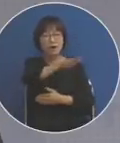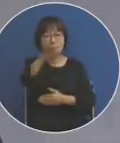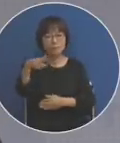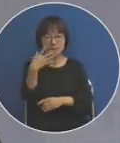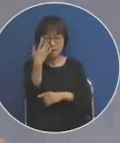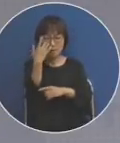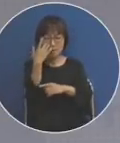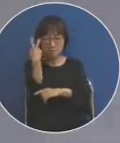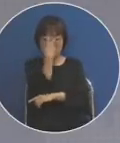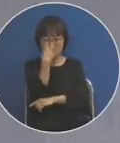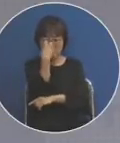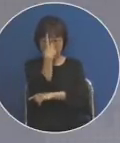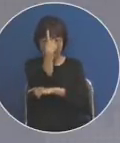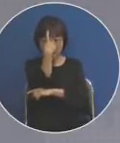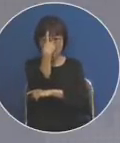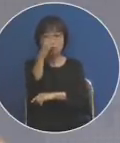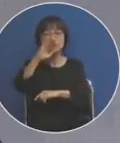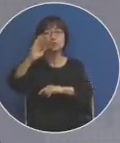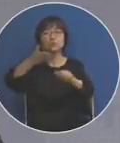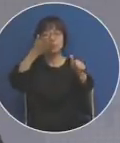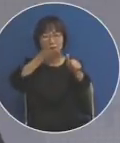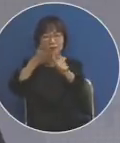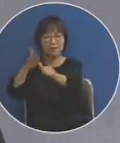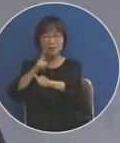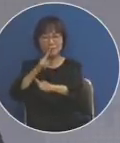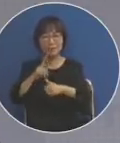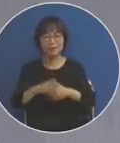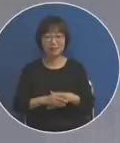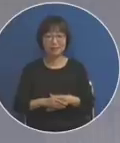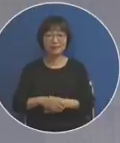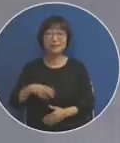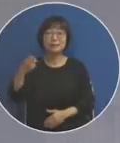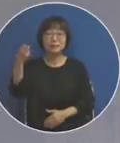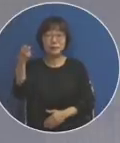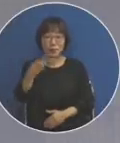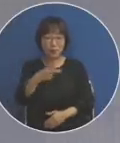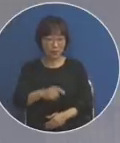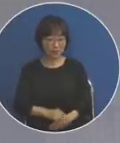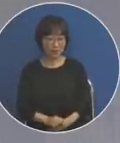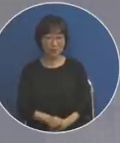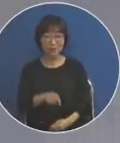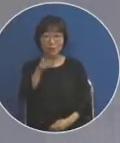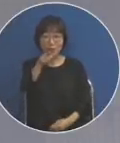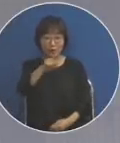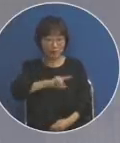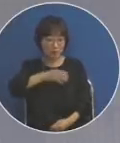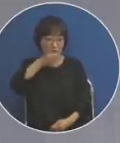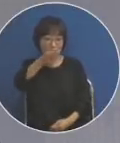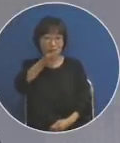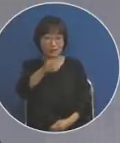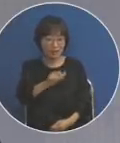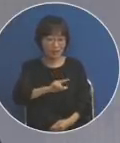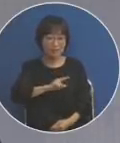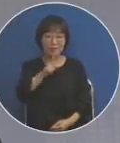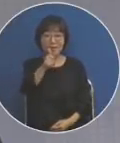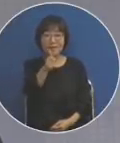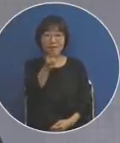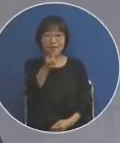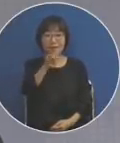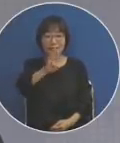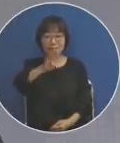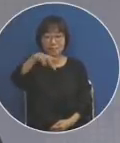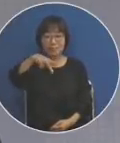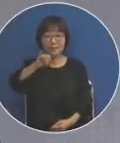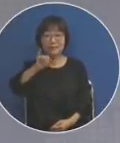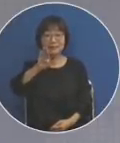the watchman. 그리고 이 뒤에 보면 뭐가 나옵니까? And then what do we see? 너는 너를 헵시바라 할 것이라. He said, I will call you as